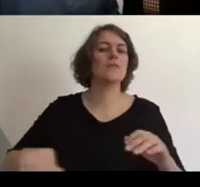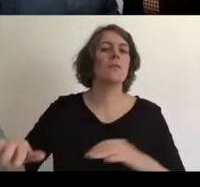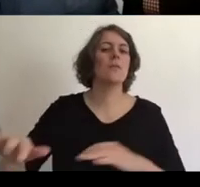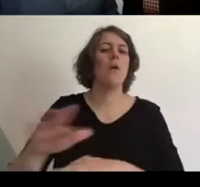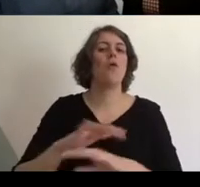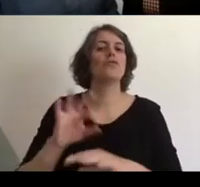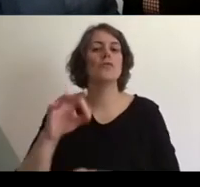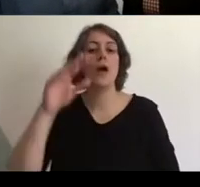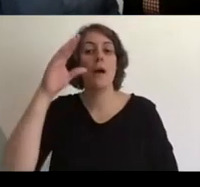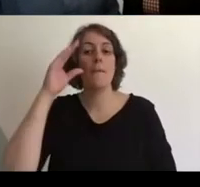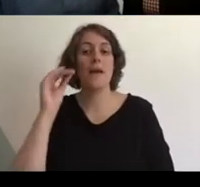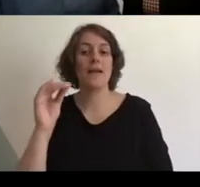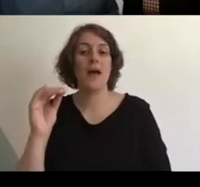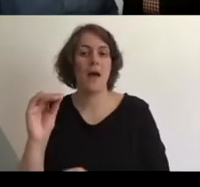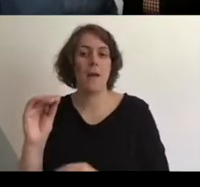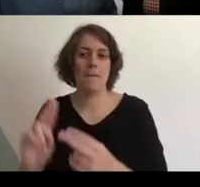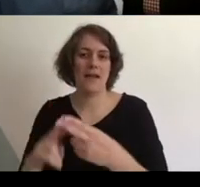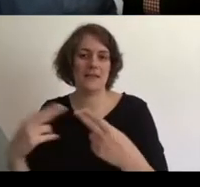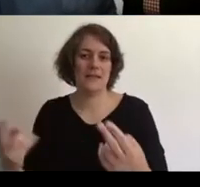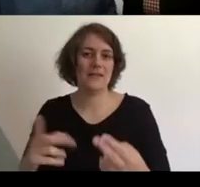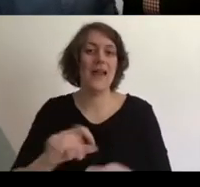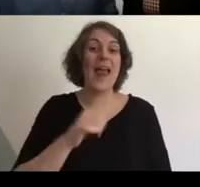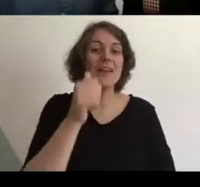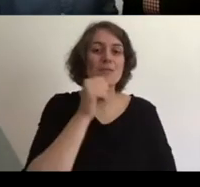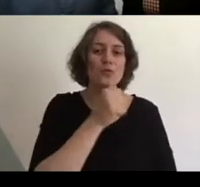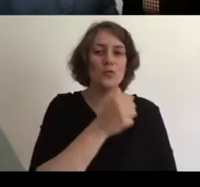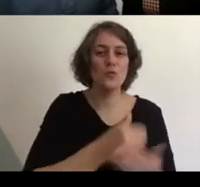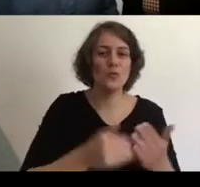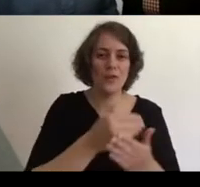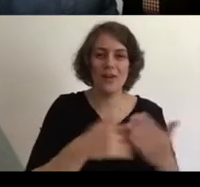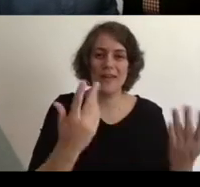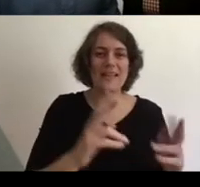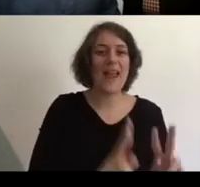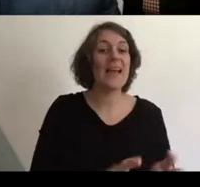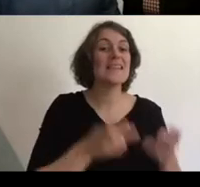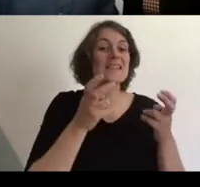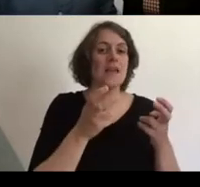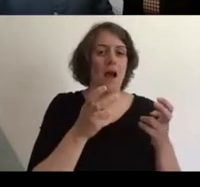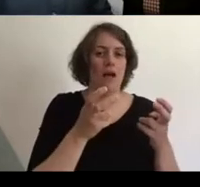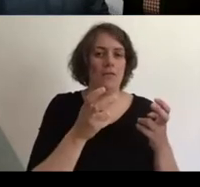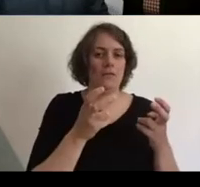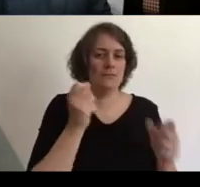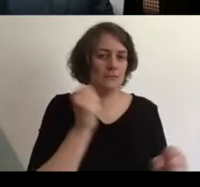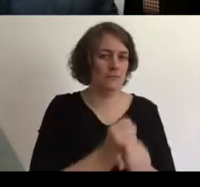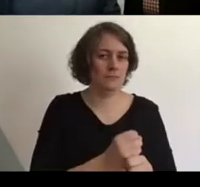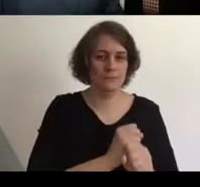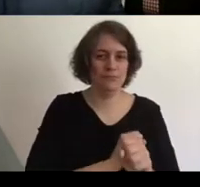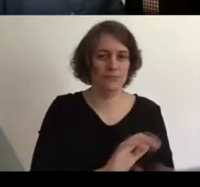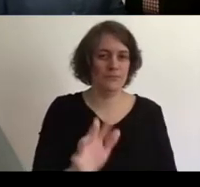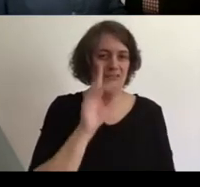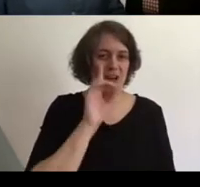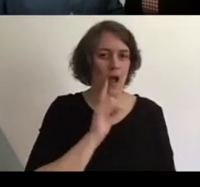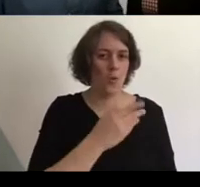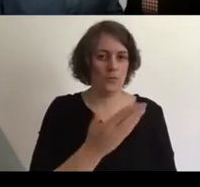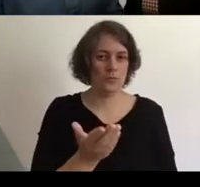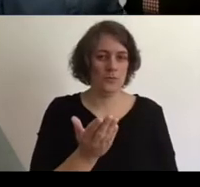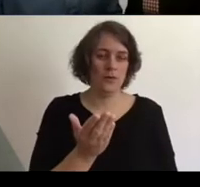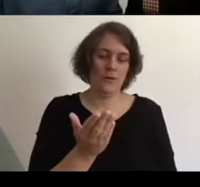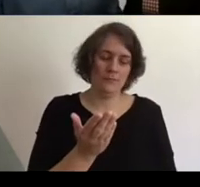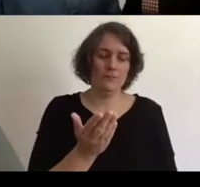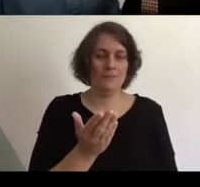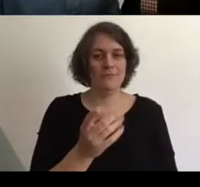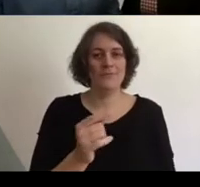ist. Ich bin im Erstberuf eigentlich Erzieher. Und ich habe sozusagen in den Gesprächen und so weiter, da kann